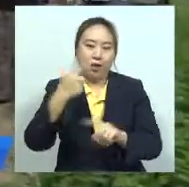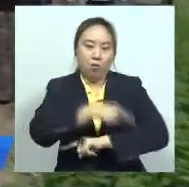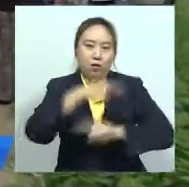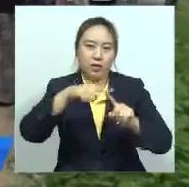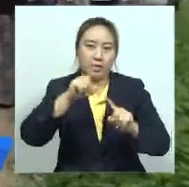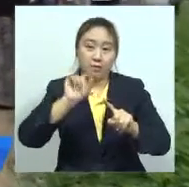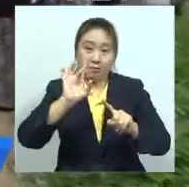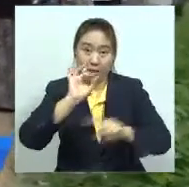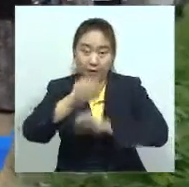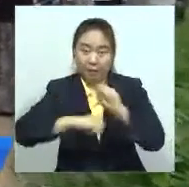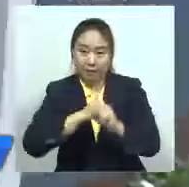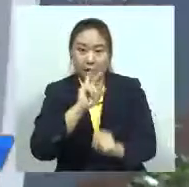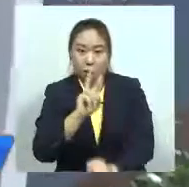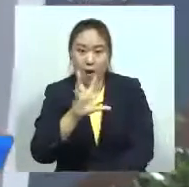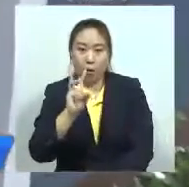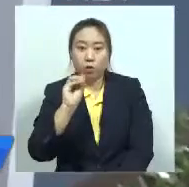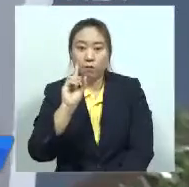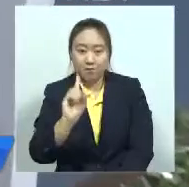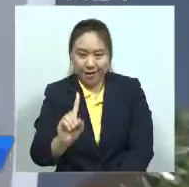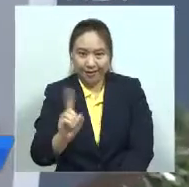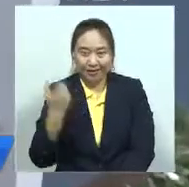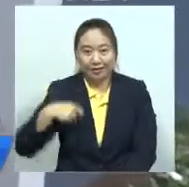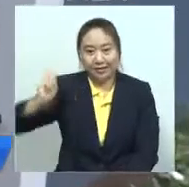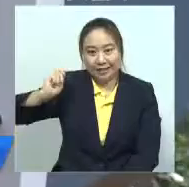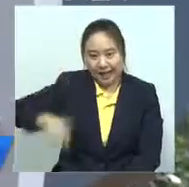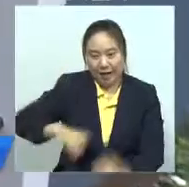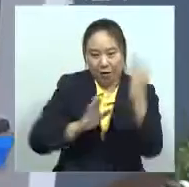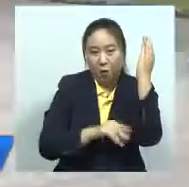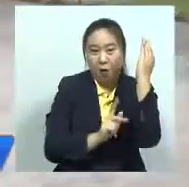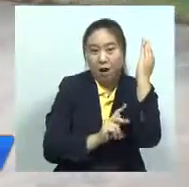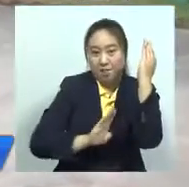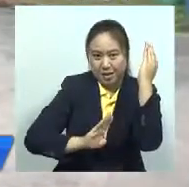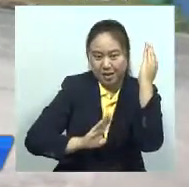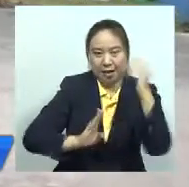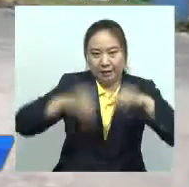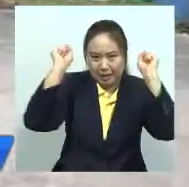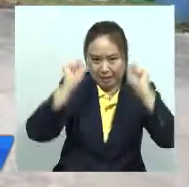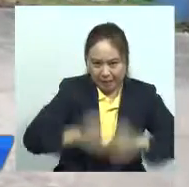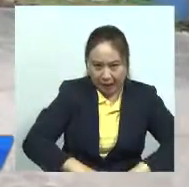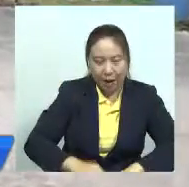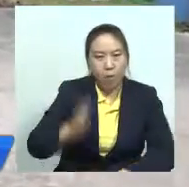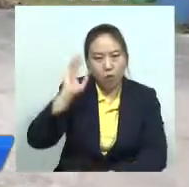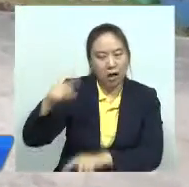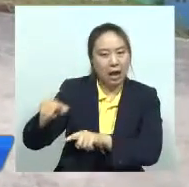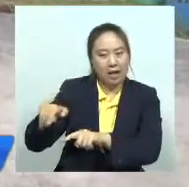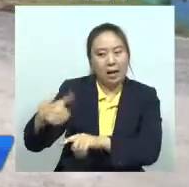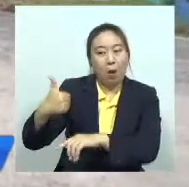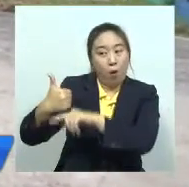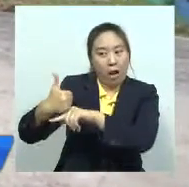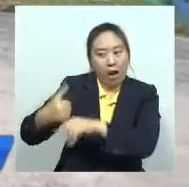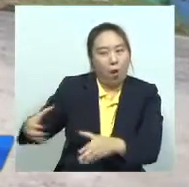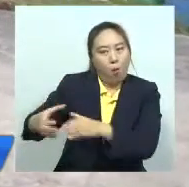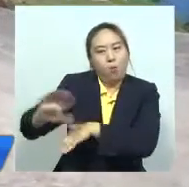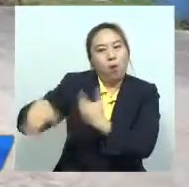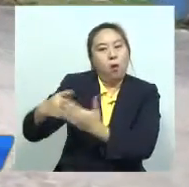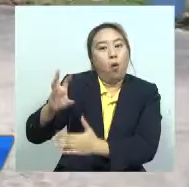มปี2561ศาลจังหวัดกระบี่ได้พิพากษาประหารชีวิตนายสุริฟัตพร้อมพวก6ค